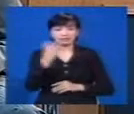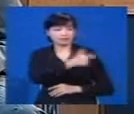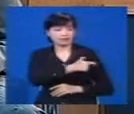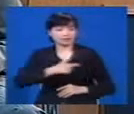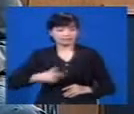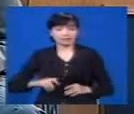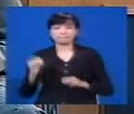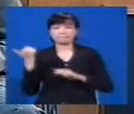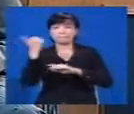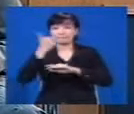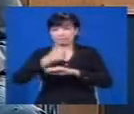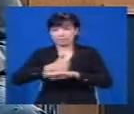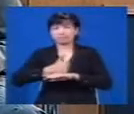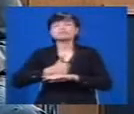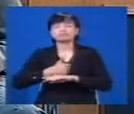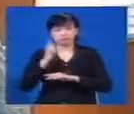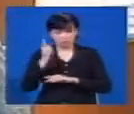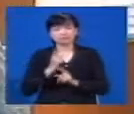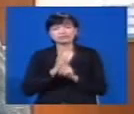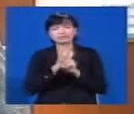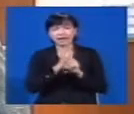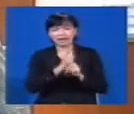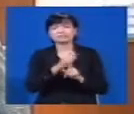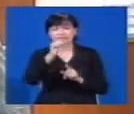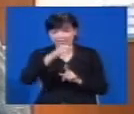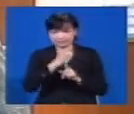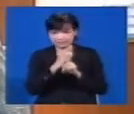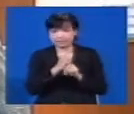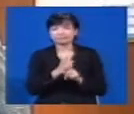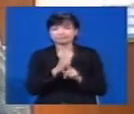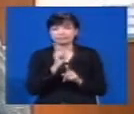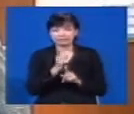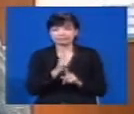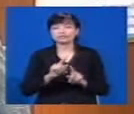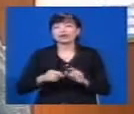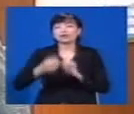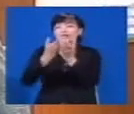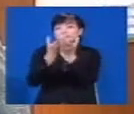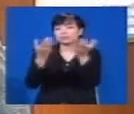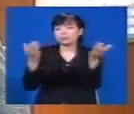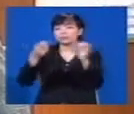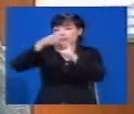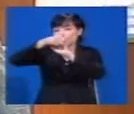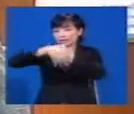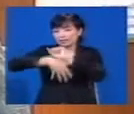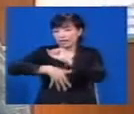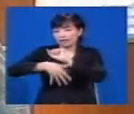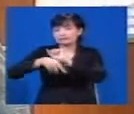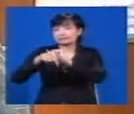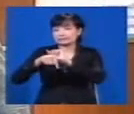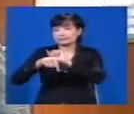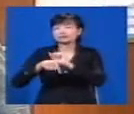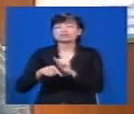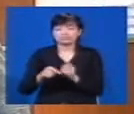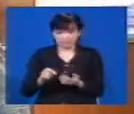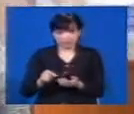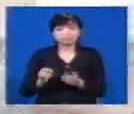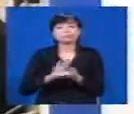นี่ยเราต้องยึดมั่นแน่นอนนะครับส่วนโครงสร้างในรัฐธรรมนูญนั้นเนี่ยอาจจะมีการเปลี่ยนแปลงเ